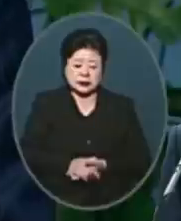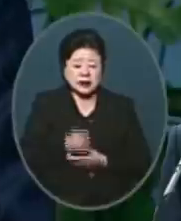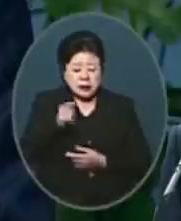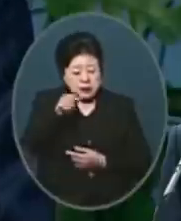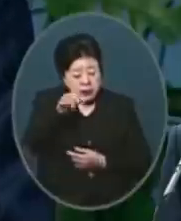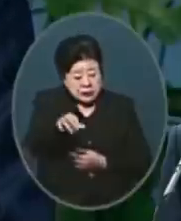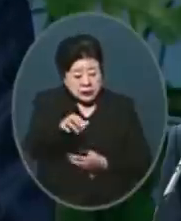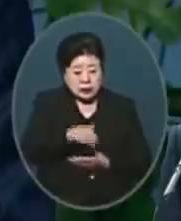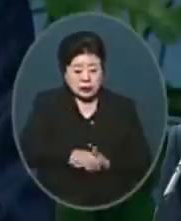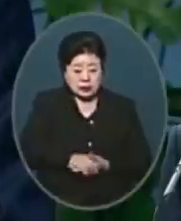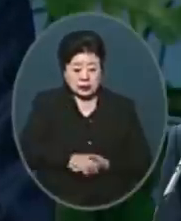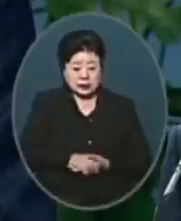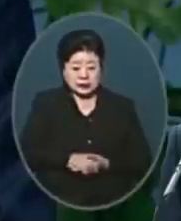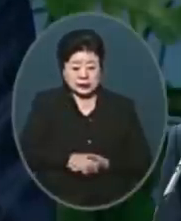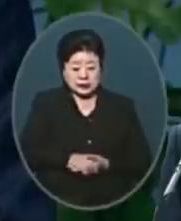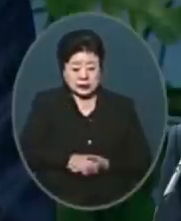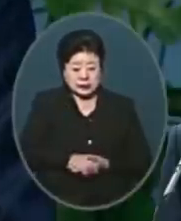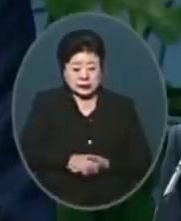거기에서